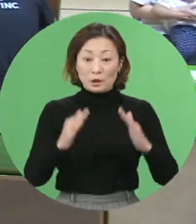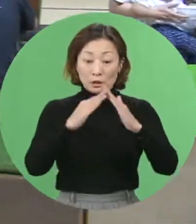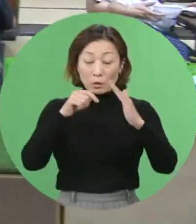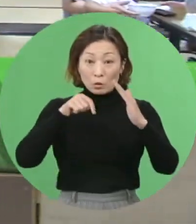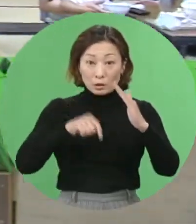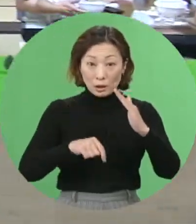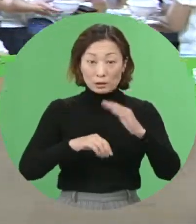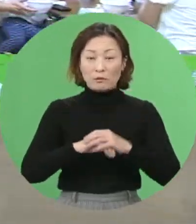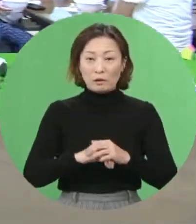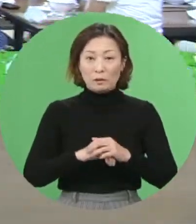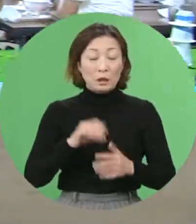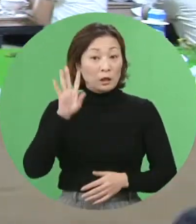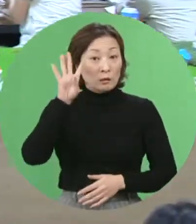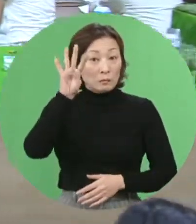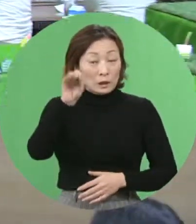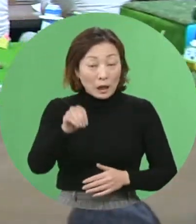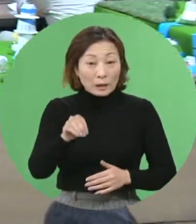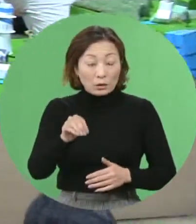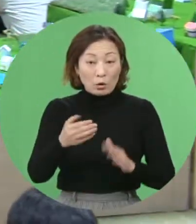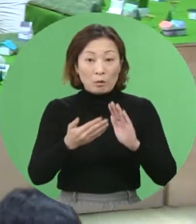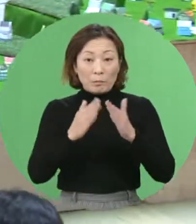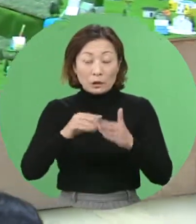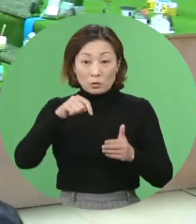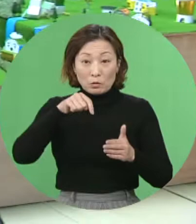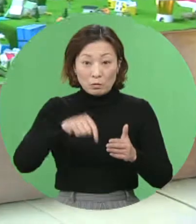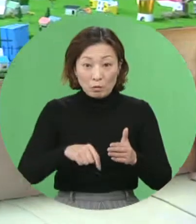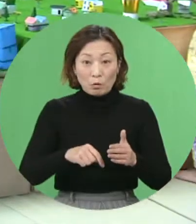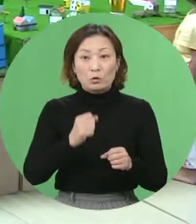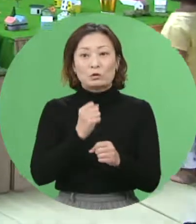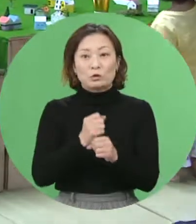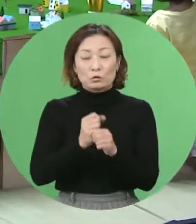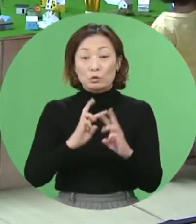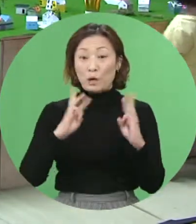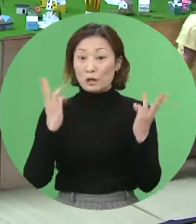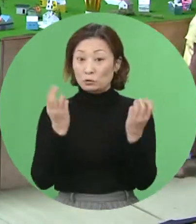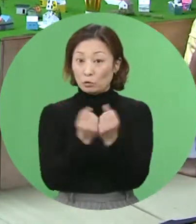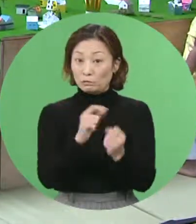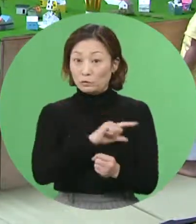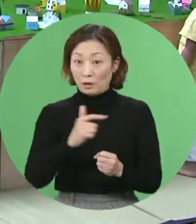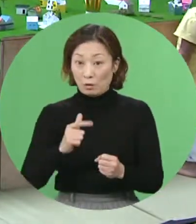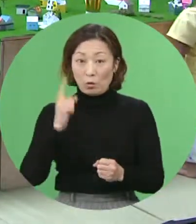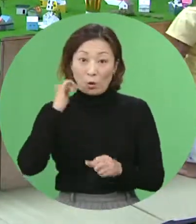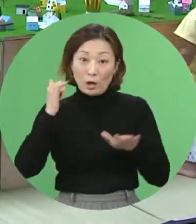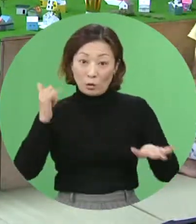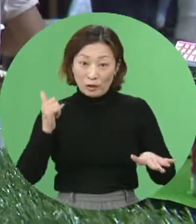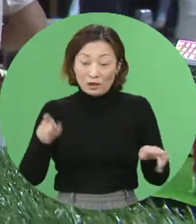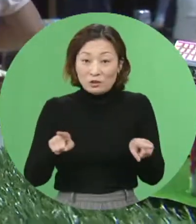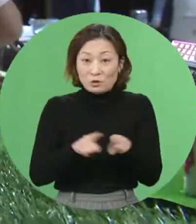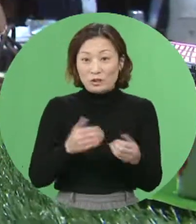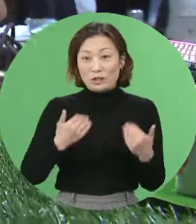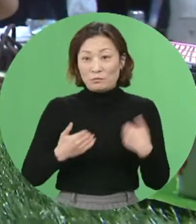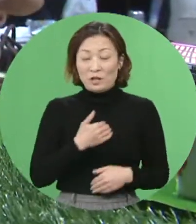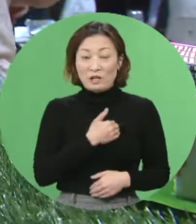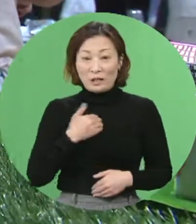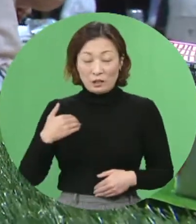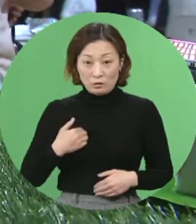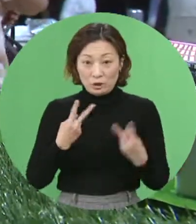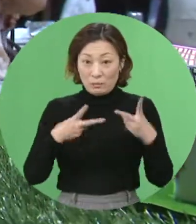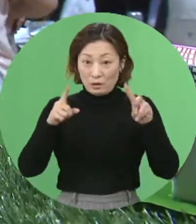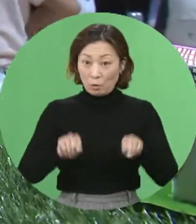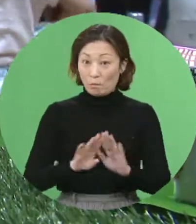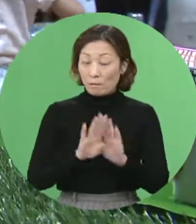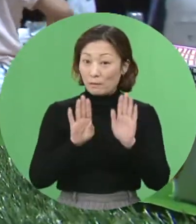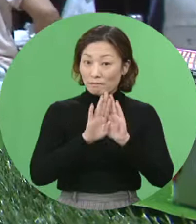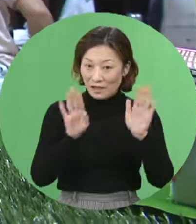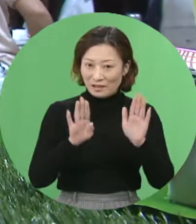では金岩の未来の街並みを作るワークショップなど、親子で楽しめる多彩な催しが開かれ、多